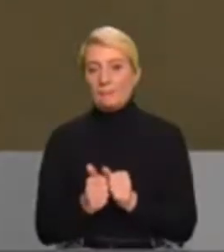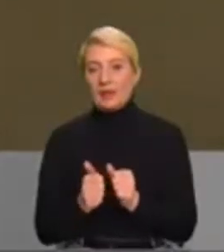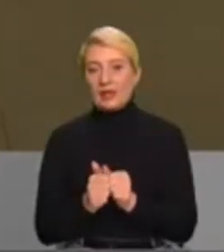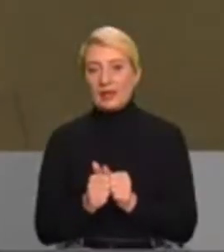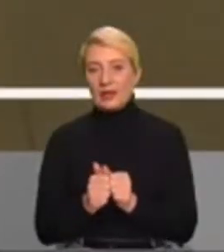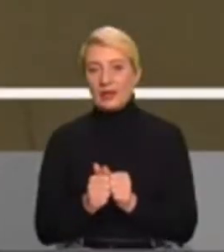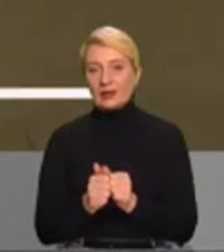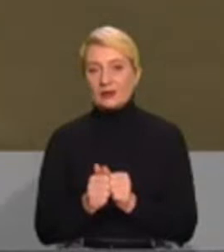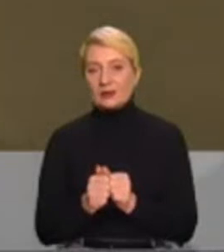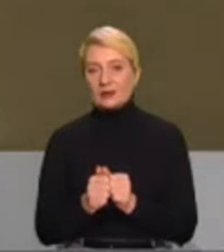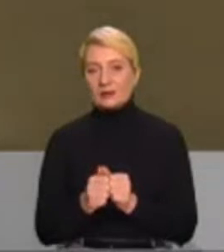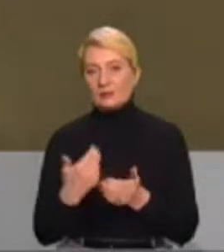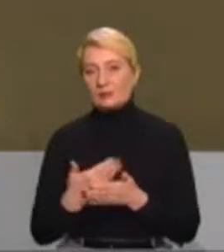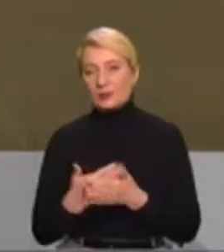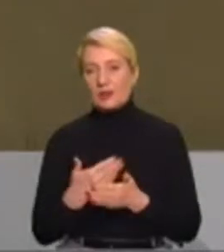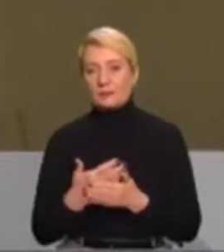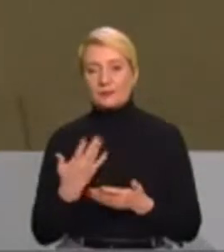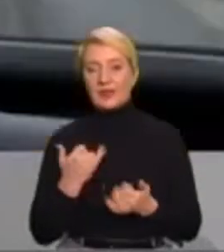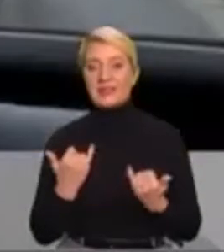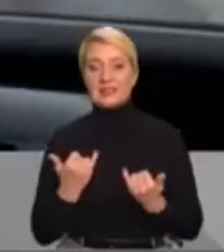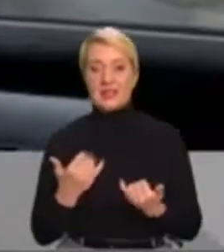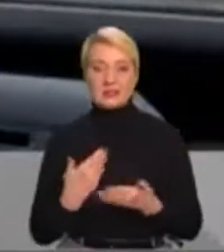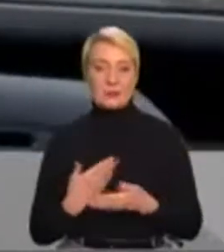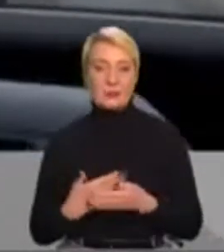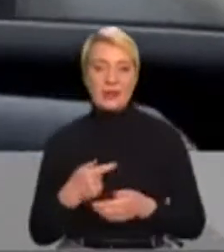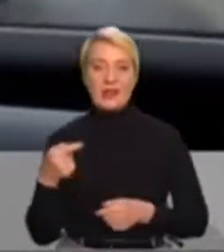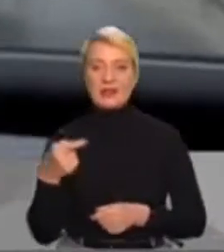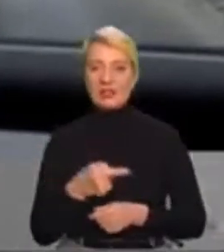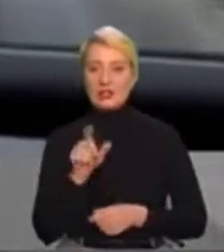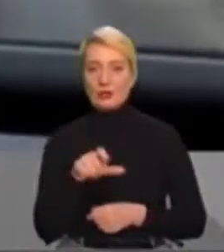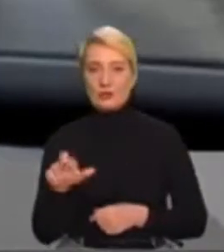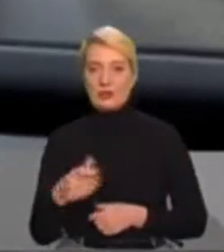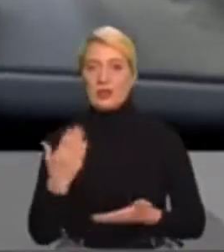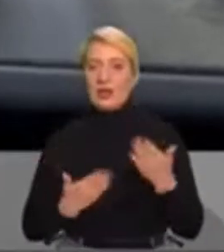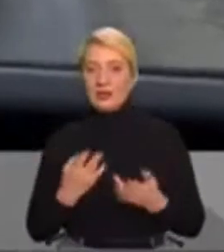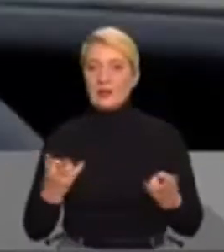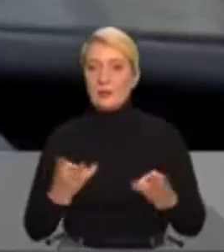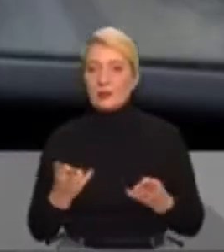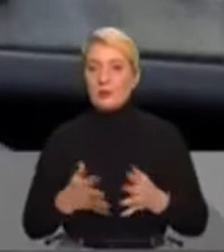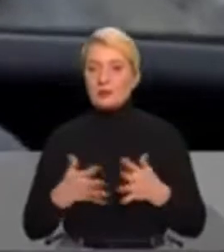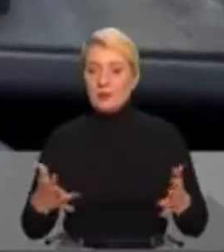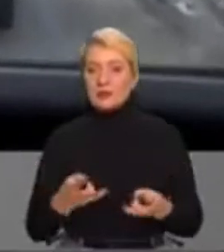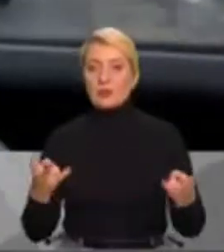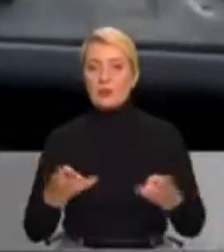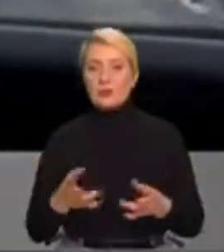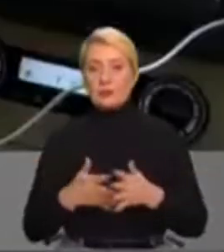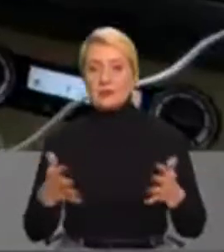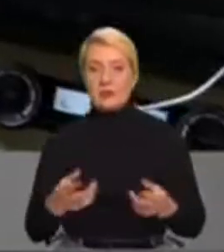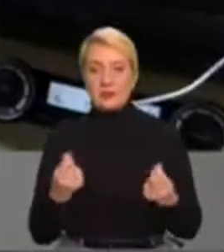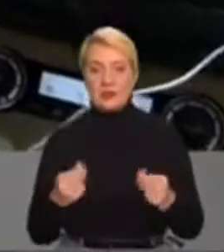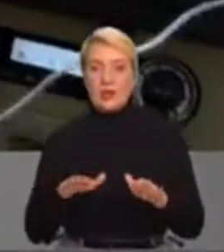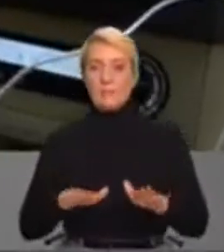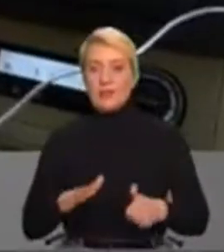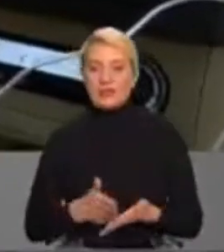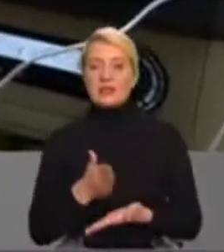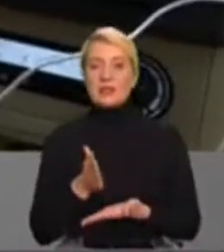біля 1000 осіб, але це поки що. Якщо буде потреба збільшити кількість осіб, ми, звісно, збільшимо. Кошти в місті є.